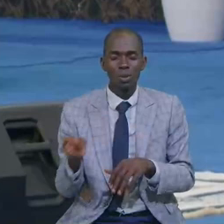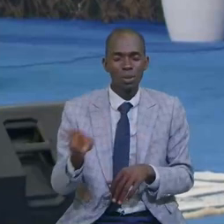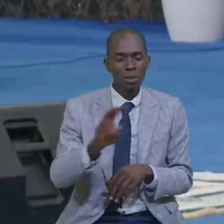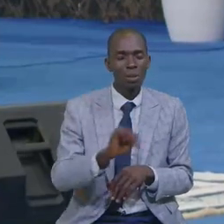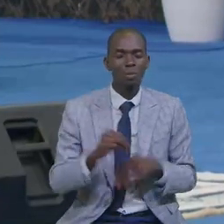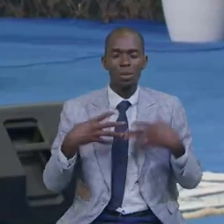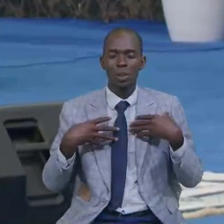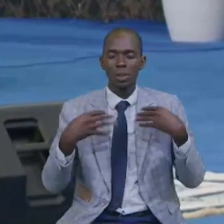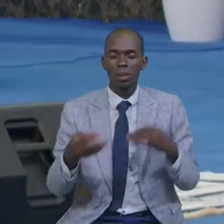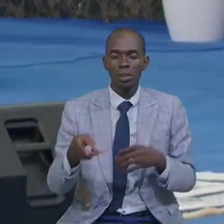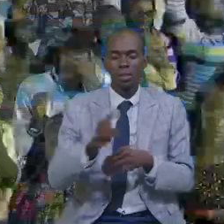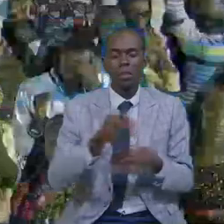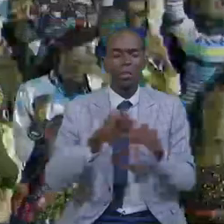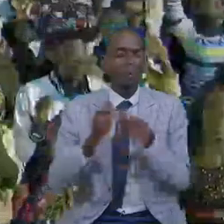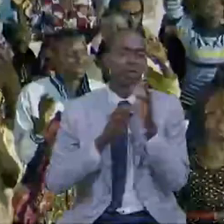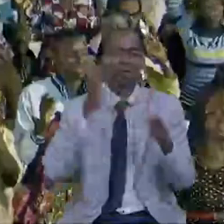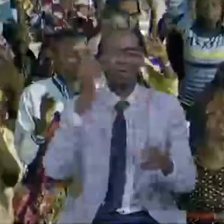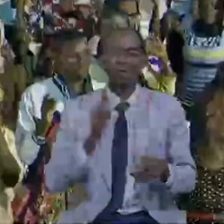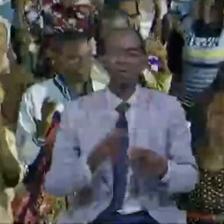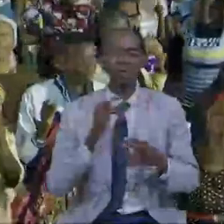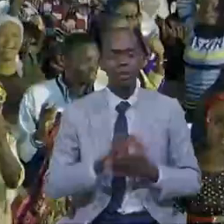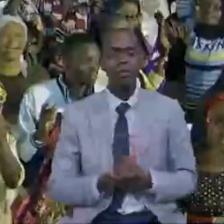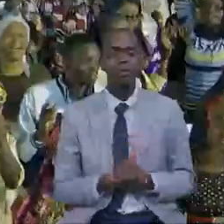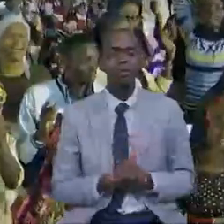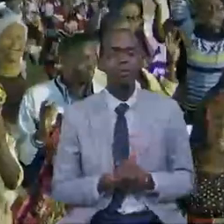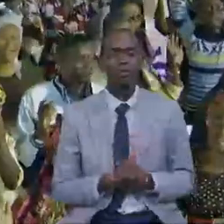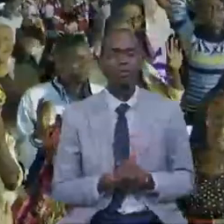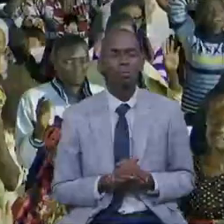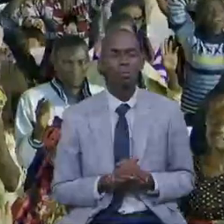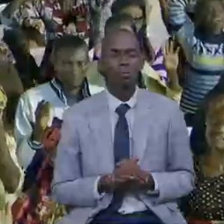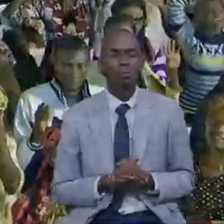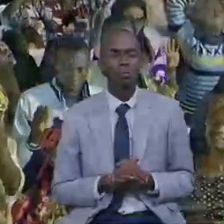touche-les guérit les au nom de Jésus